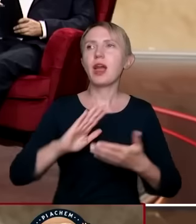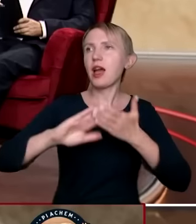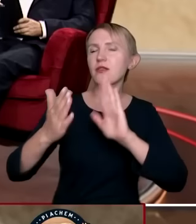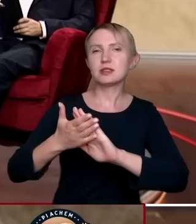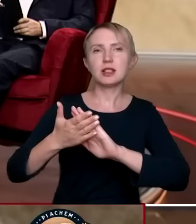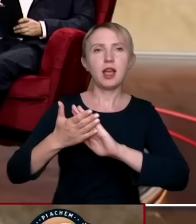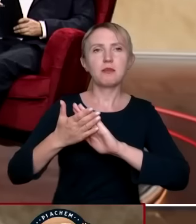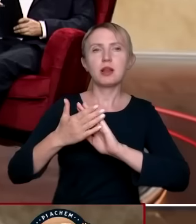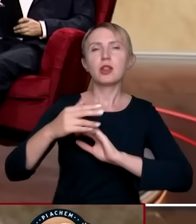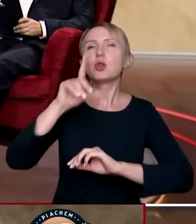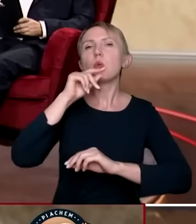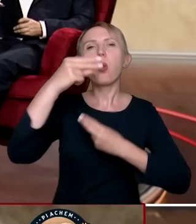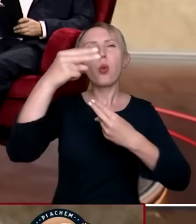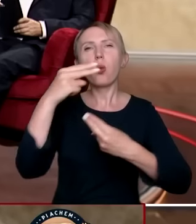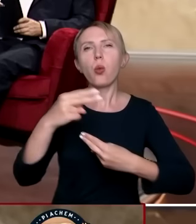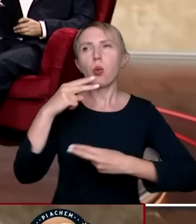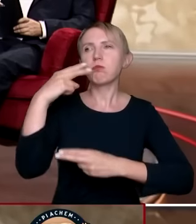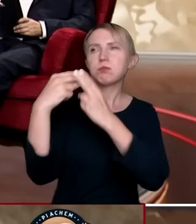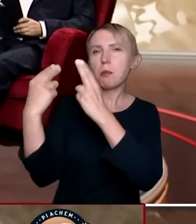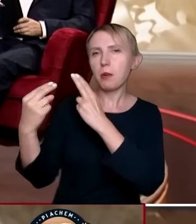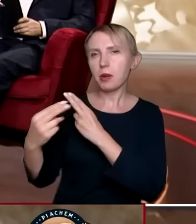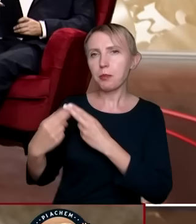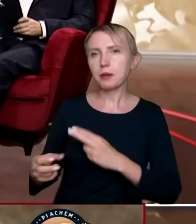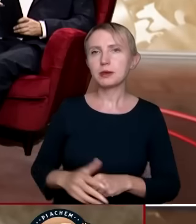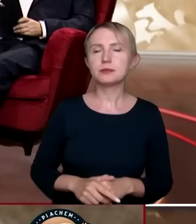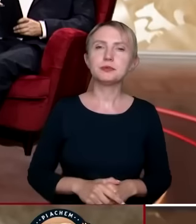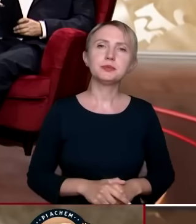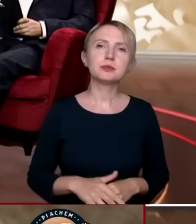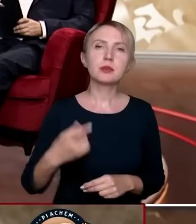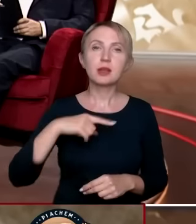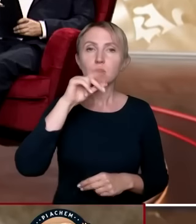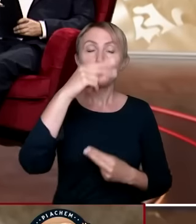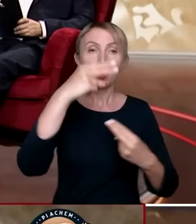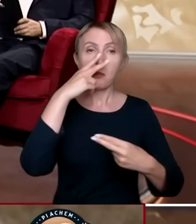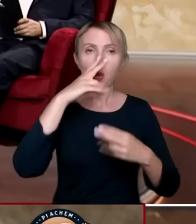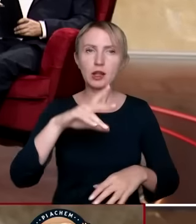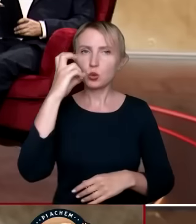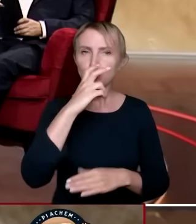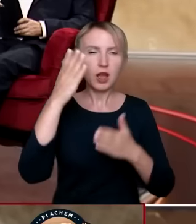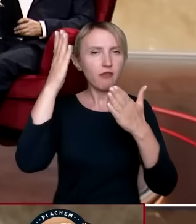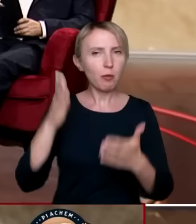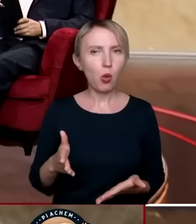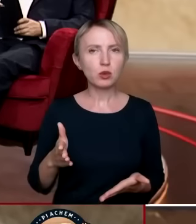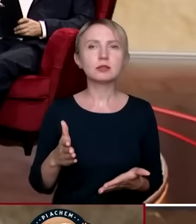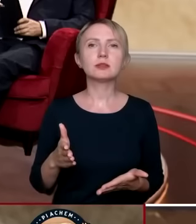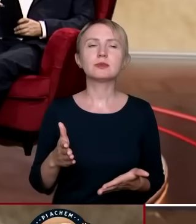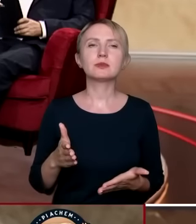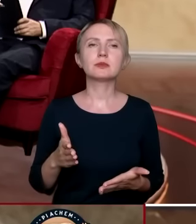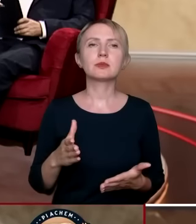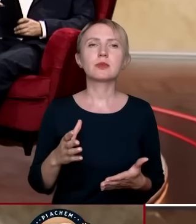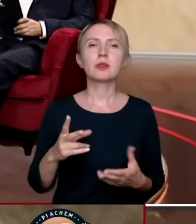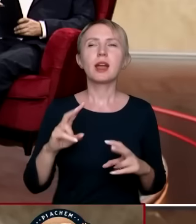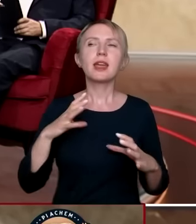głowie tweetem dawał. Natomiast w tych tweetach, które pokazaliśmy jest ciekawa postać, bym powiedziała, taki aktor